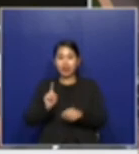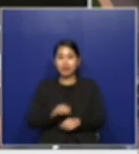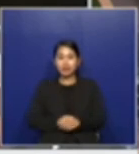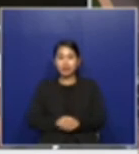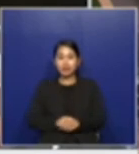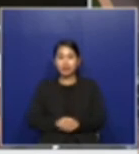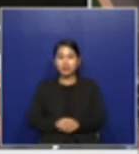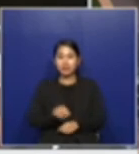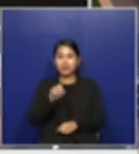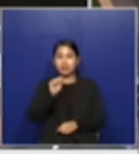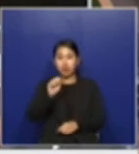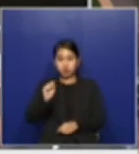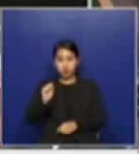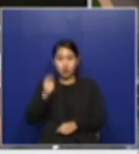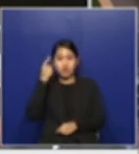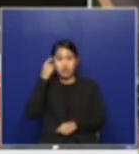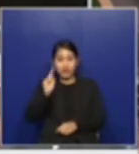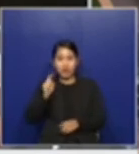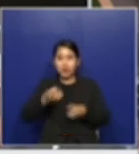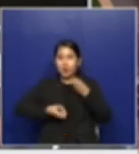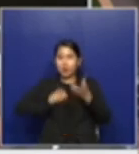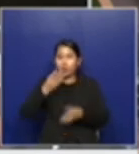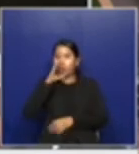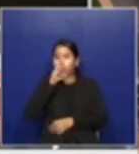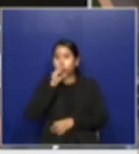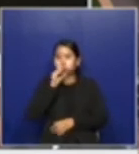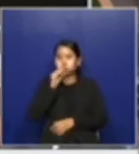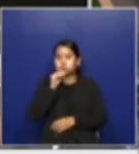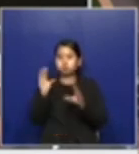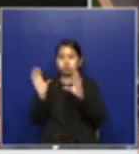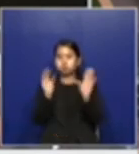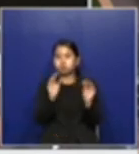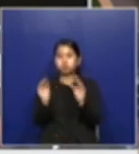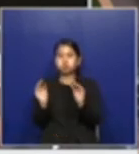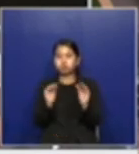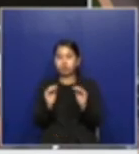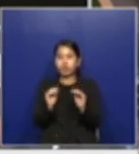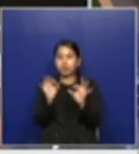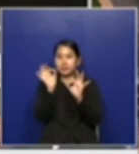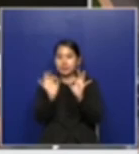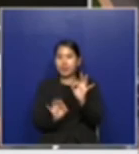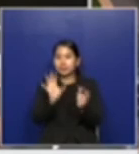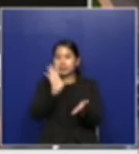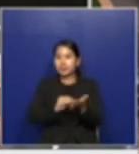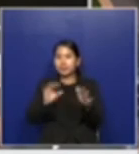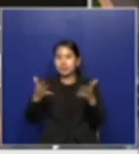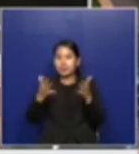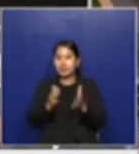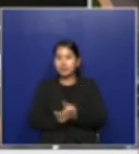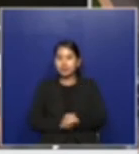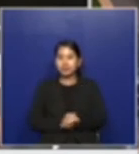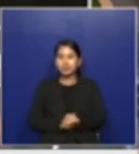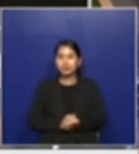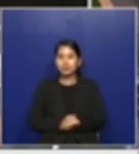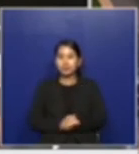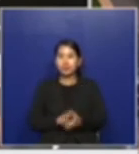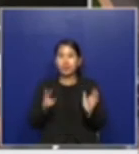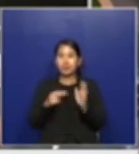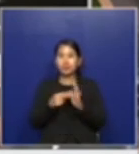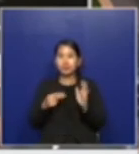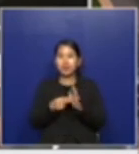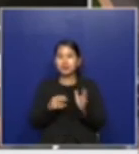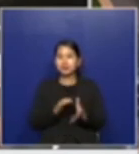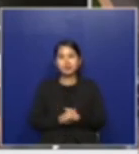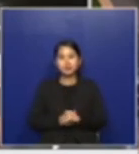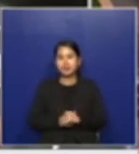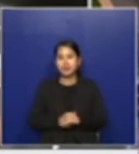ราษฎรไปเขียนพวกผมพูดไปไม่รู้กี่ปากครับไม่ได้ปรากฏอยู่ตรงนี้เพราะฉะนั้นก็ไม่จำเป็นที่จะต้